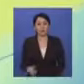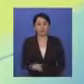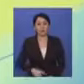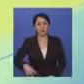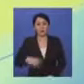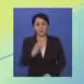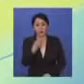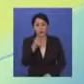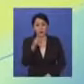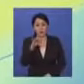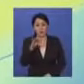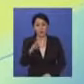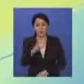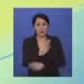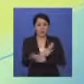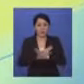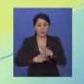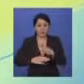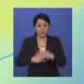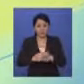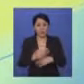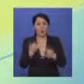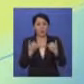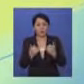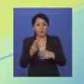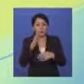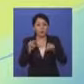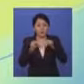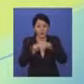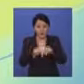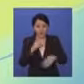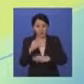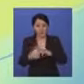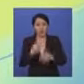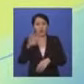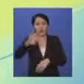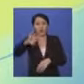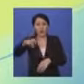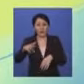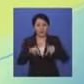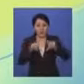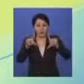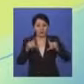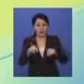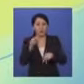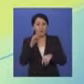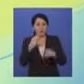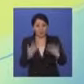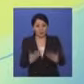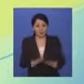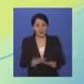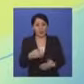Өңір тұрғына Николай Шипеткин мүмкіндігі шектеулі жандардың бірі қазіргі уақытта Петропавл қаласындағы әлеуметтік бейімдеу орталығын уақытша паналап